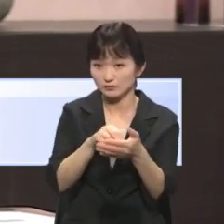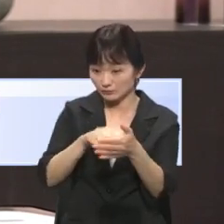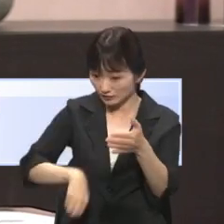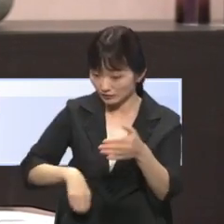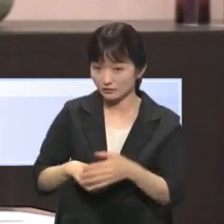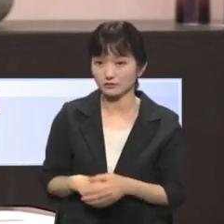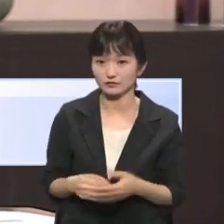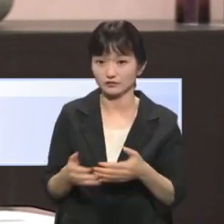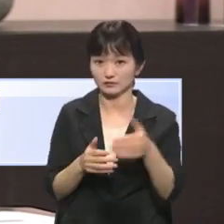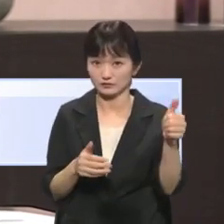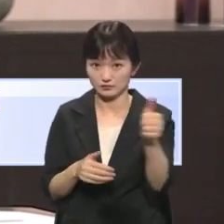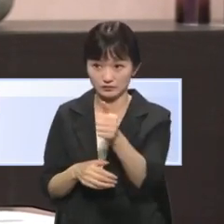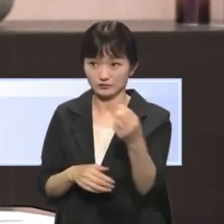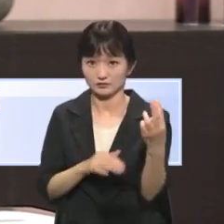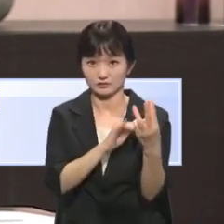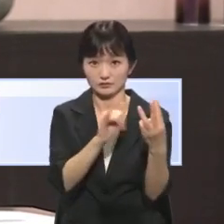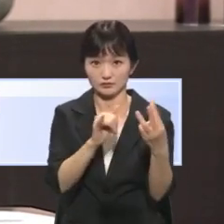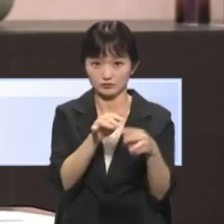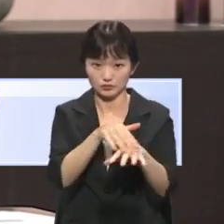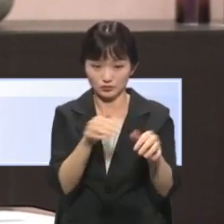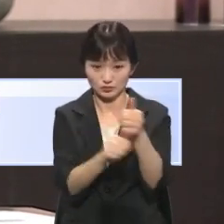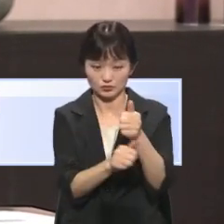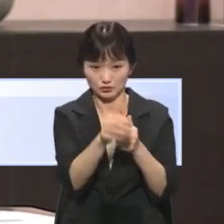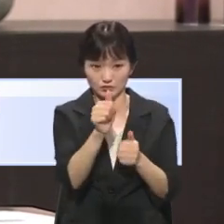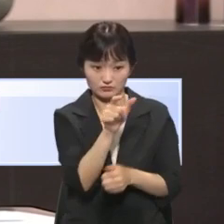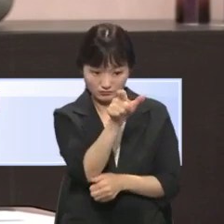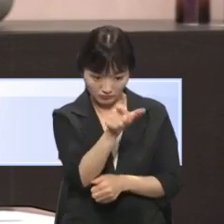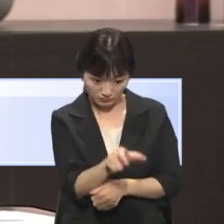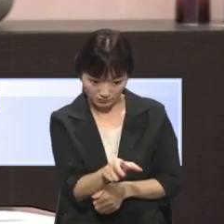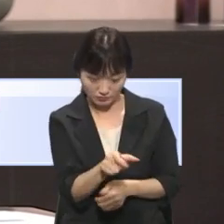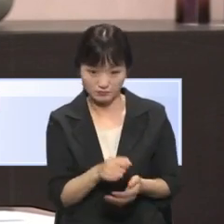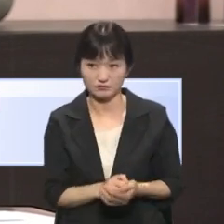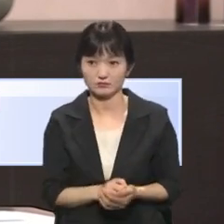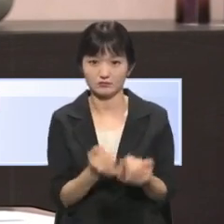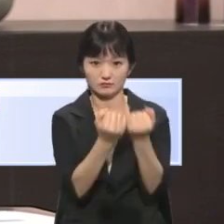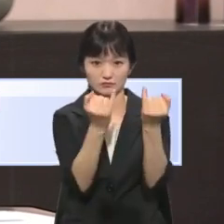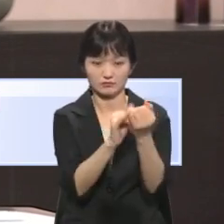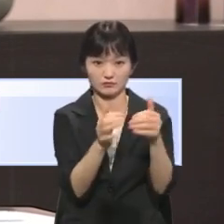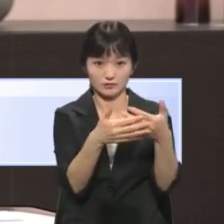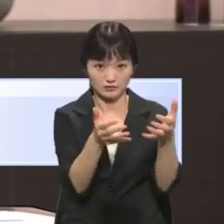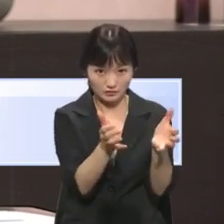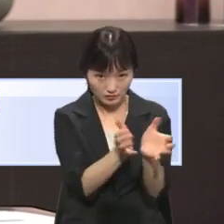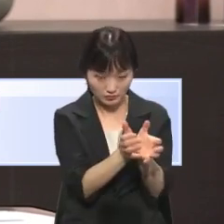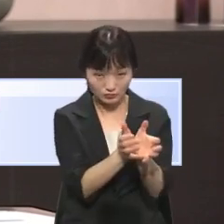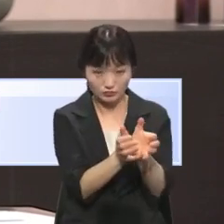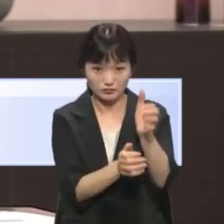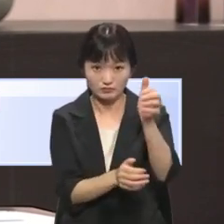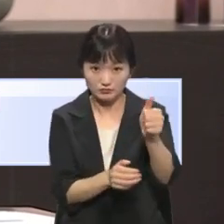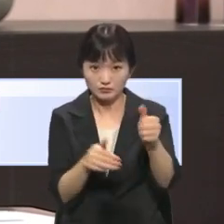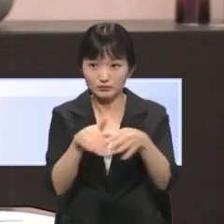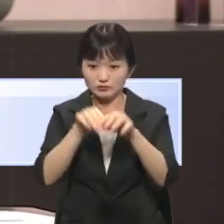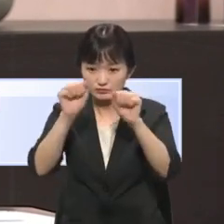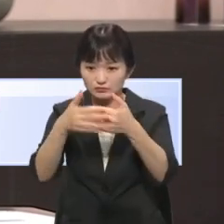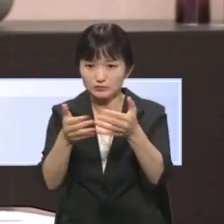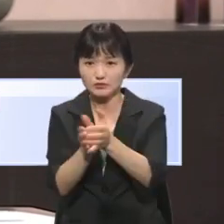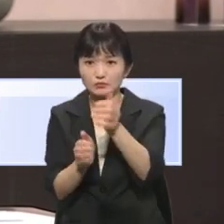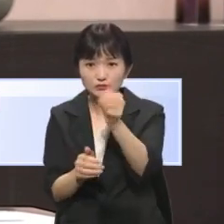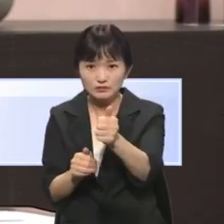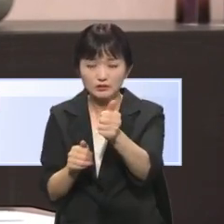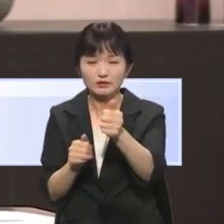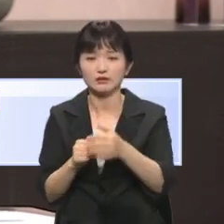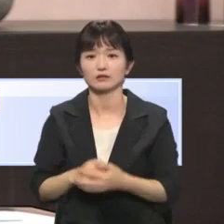명이 다 조직 그 공동조직위원장에 들어가 있는데 여과부 행안부 문체부 싹 빠지고 전라북도 탓만 하고 있는